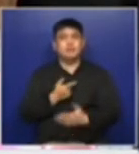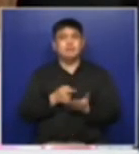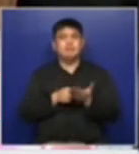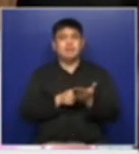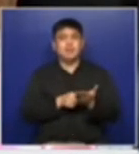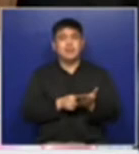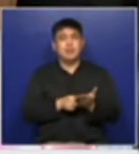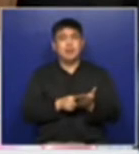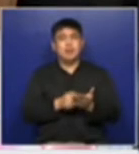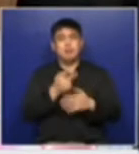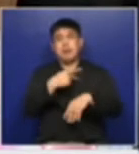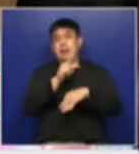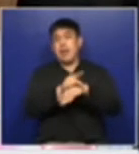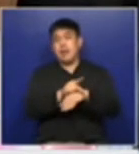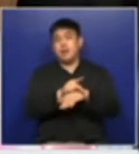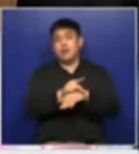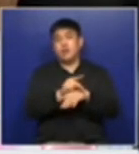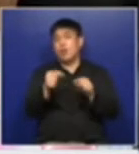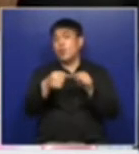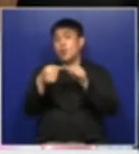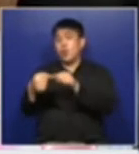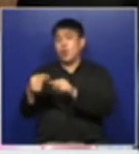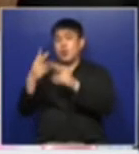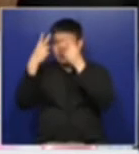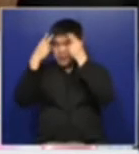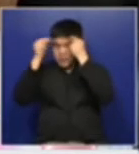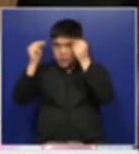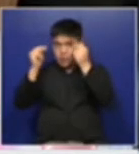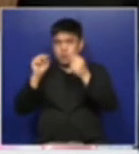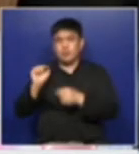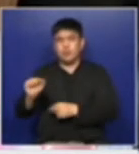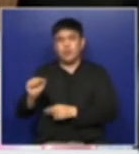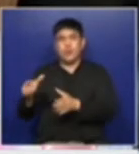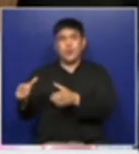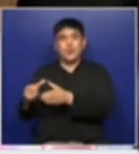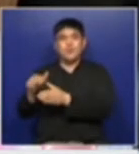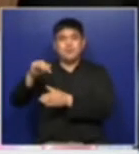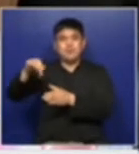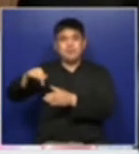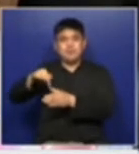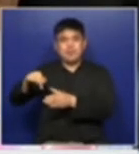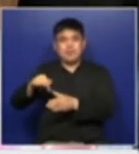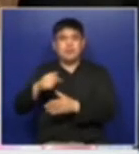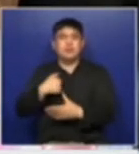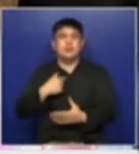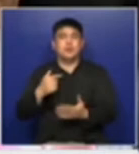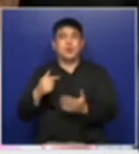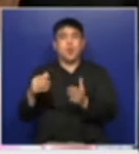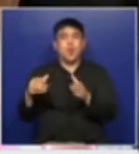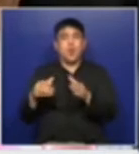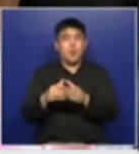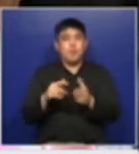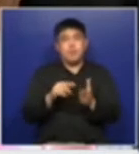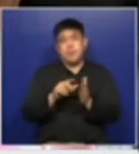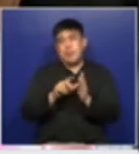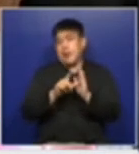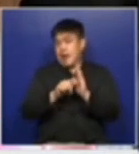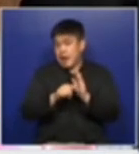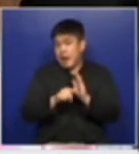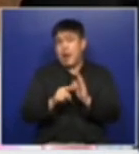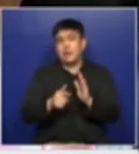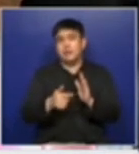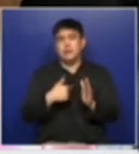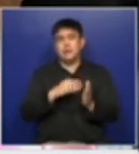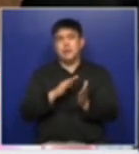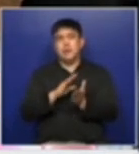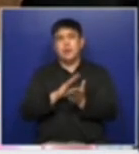านประธานผ่านไปยังท่านนายกรัฐมนตรีคณะรัฐมนตรีนะครับคณะกรรมการปฏิรูปและก็ทางสำนักงานเลขาของคณะกรรมการป